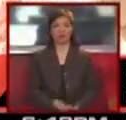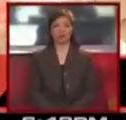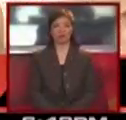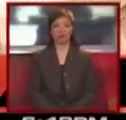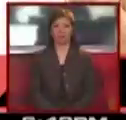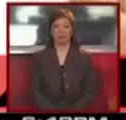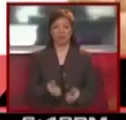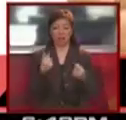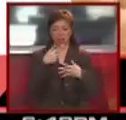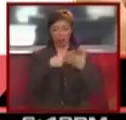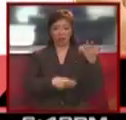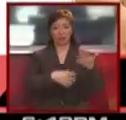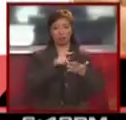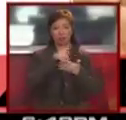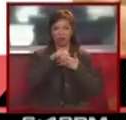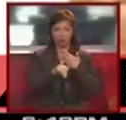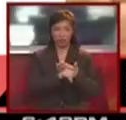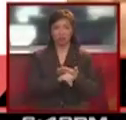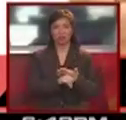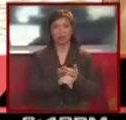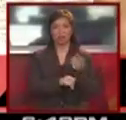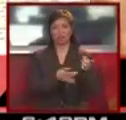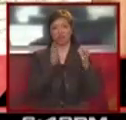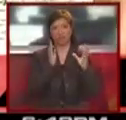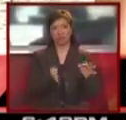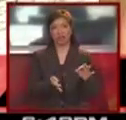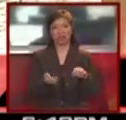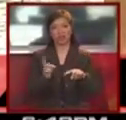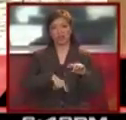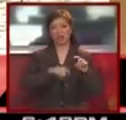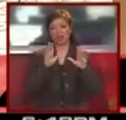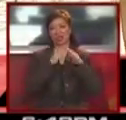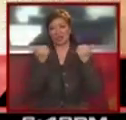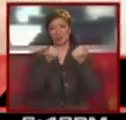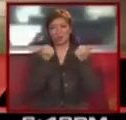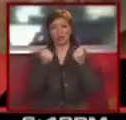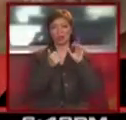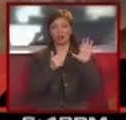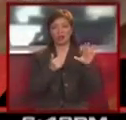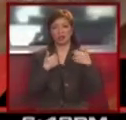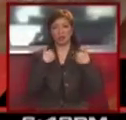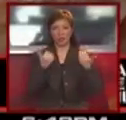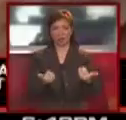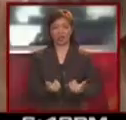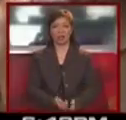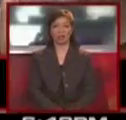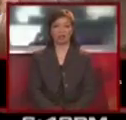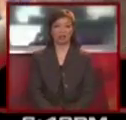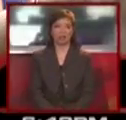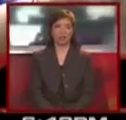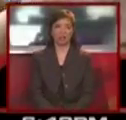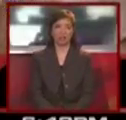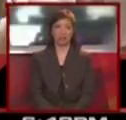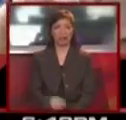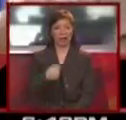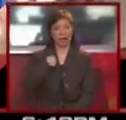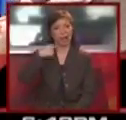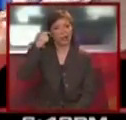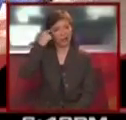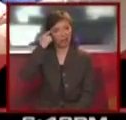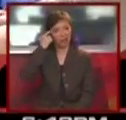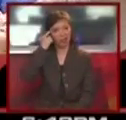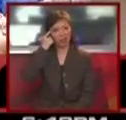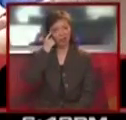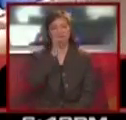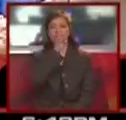proyekto, nasisente si Eula na hindi niya ma-celebrate ang kanyang debut. I hope so kasi kahit sana maliit lang na salo-salo, on the very